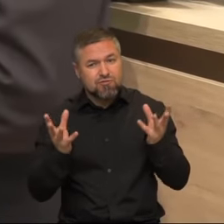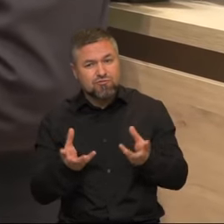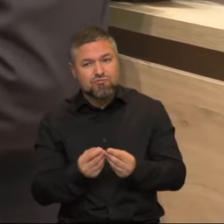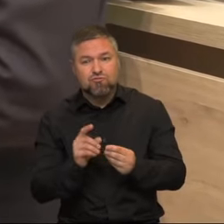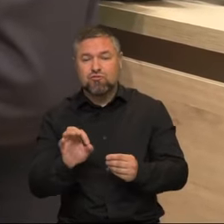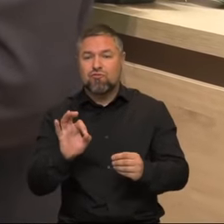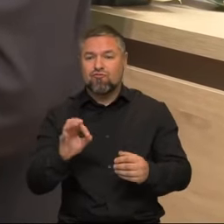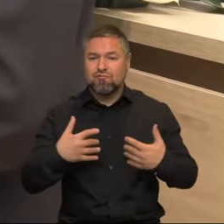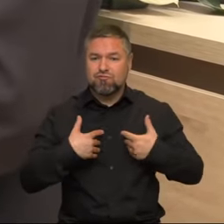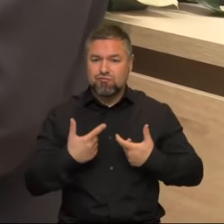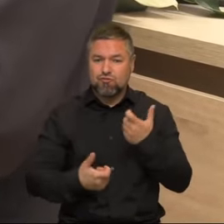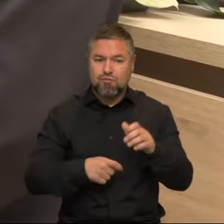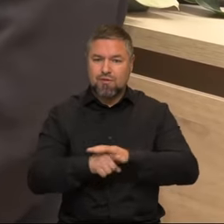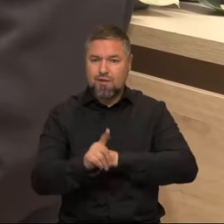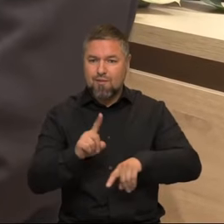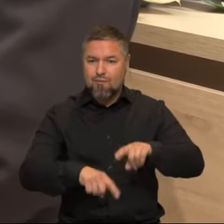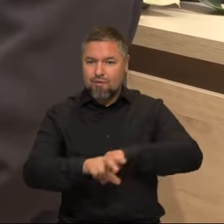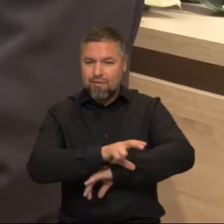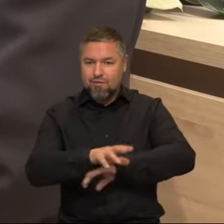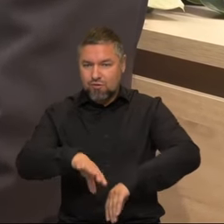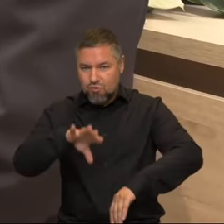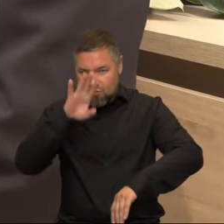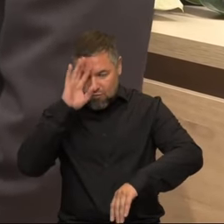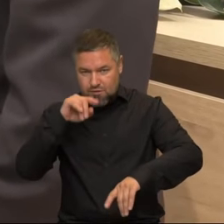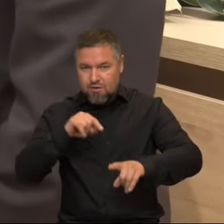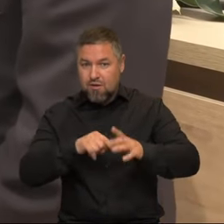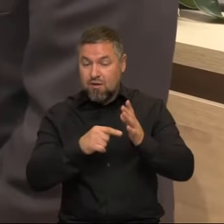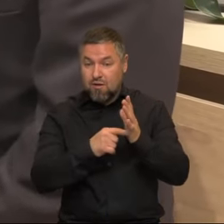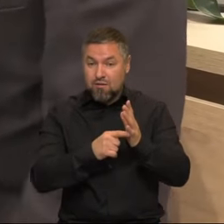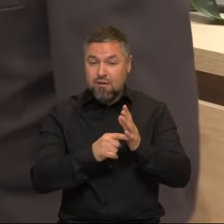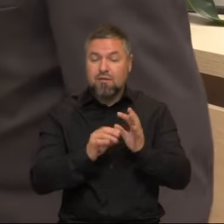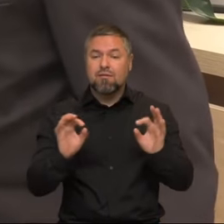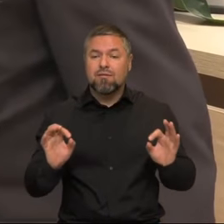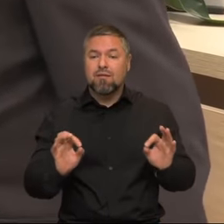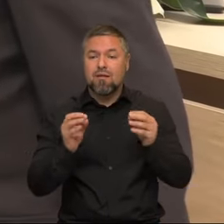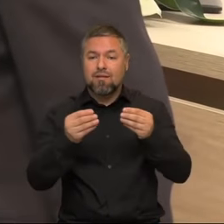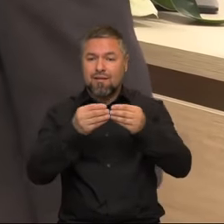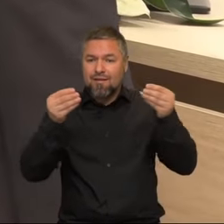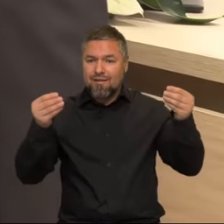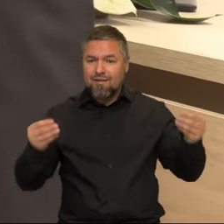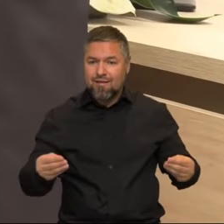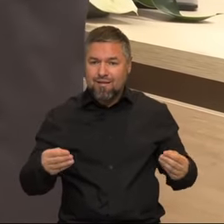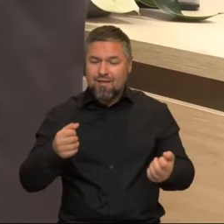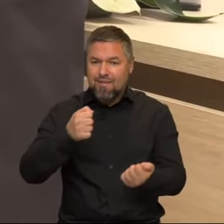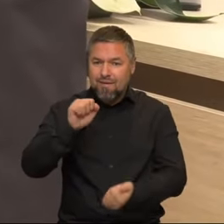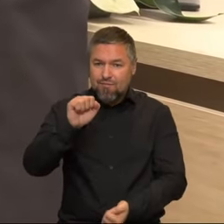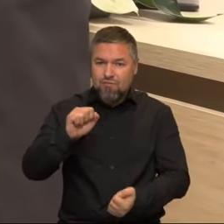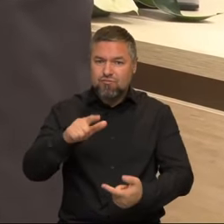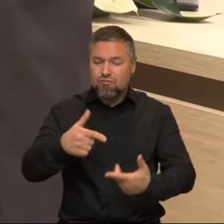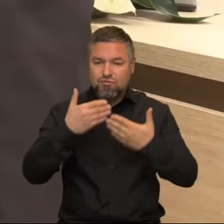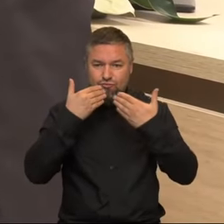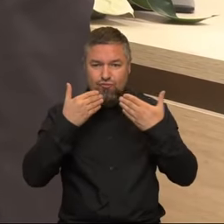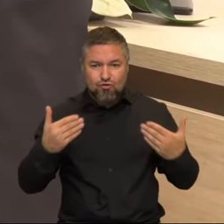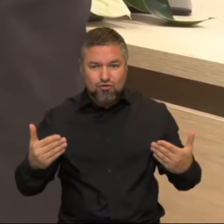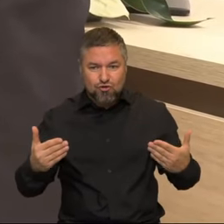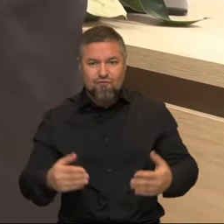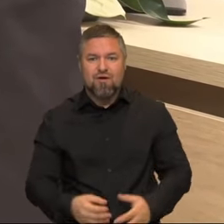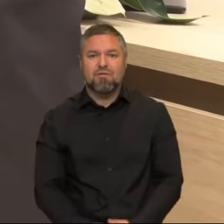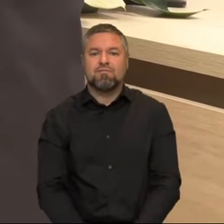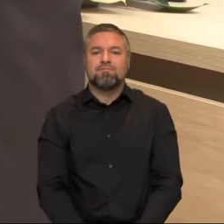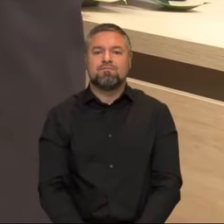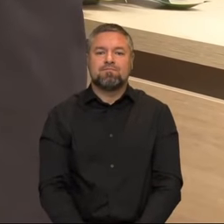swoim życiu zrobiła dla Politechniki Łódzkiej. Niech ten symboliczny dyplom będzie naszym podziękowaniem. Dziękuję bardzo.